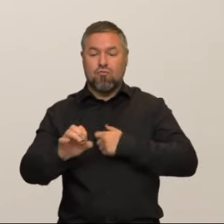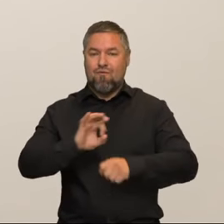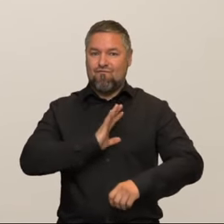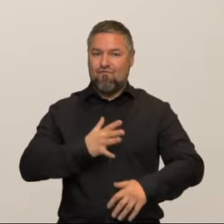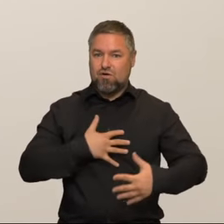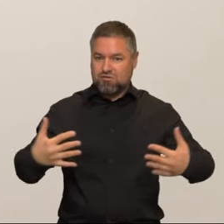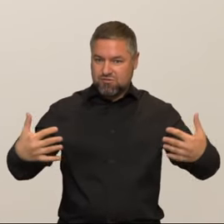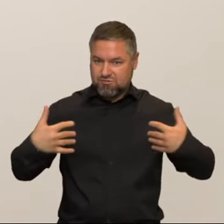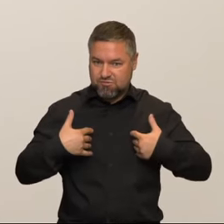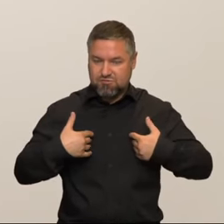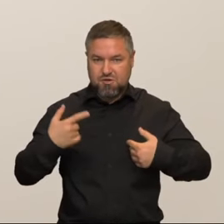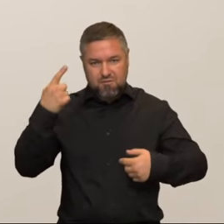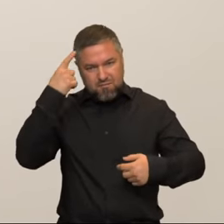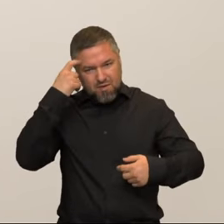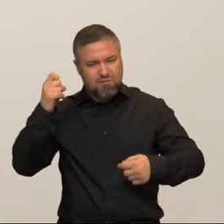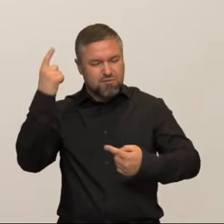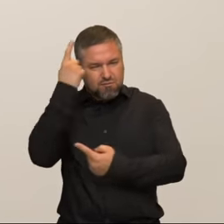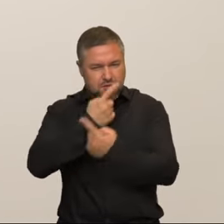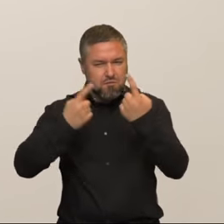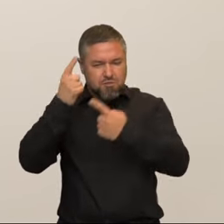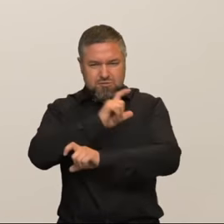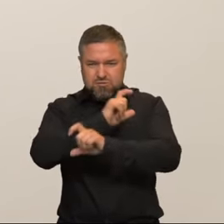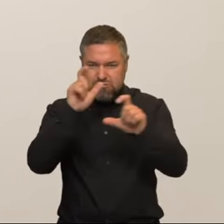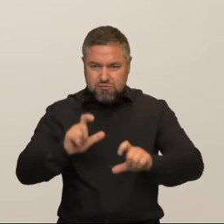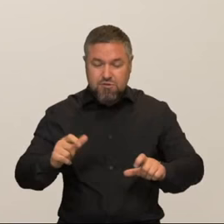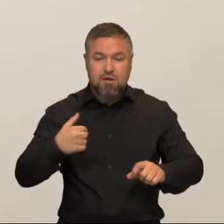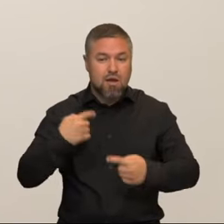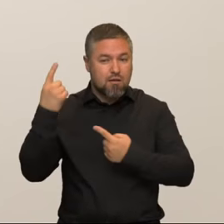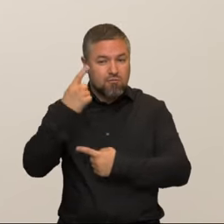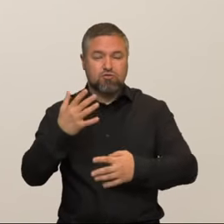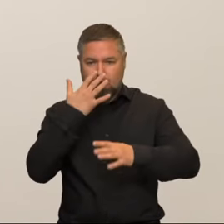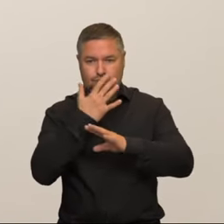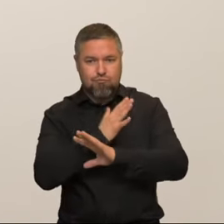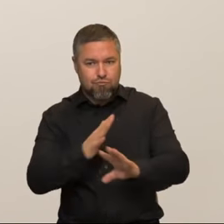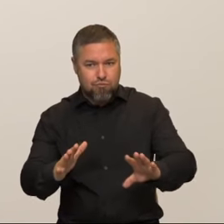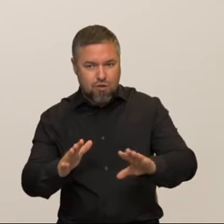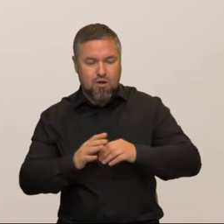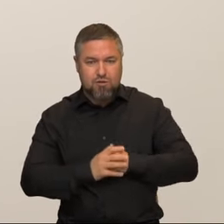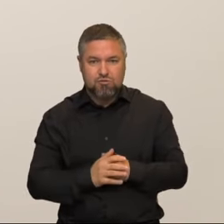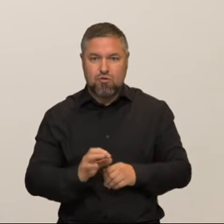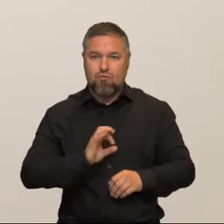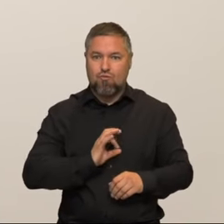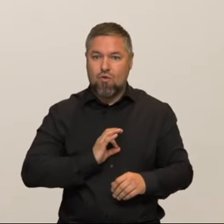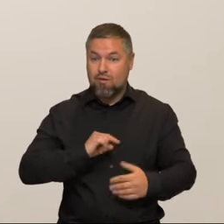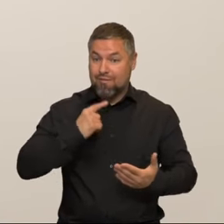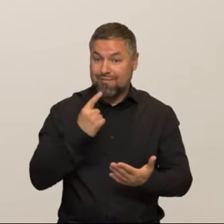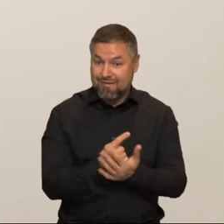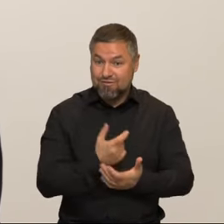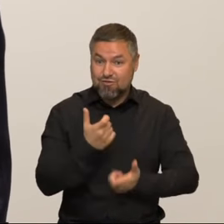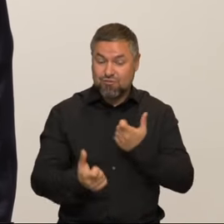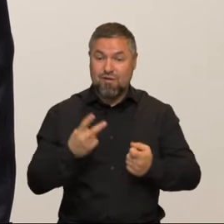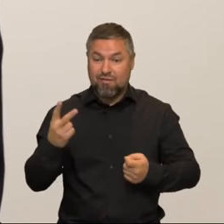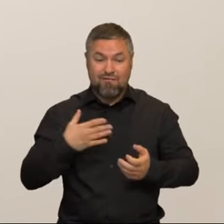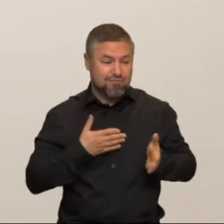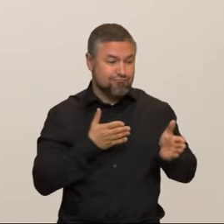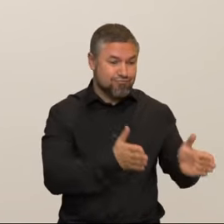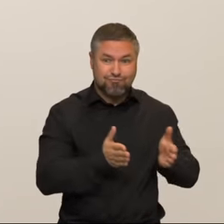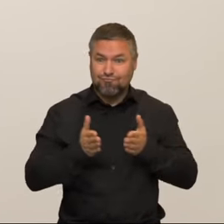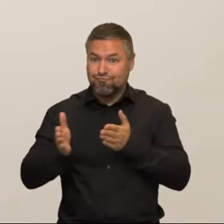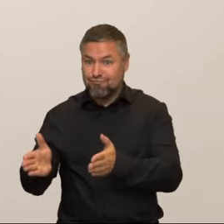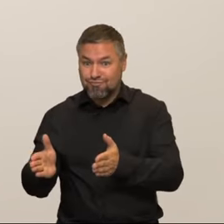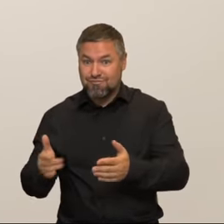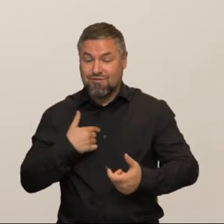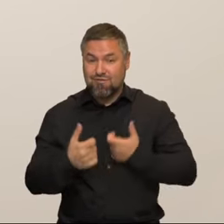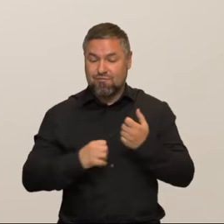swoje życie, od kiedy pamiętam, z tą myślą. I myślę, że pokazuje to również moja decyzja o podjęciu dwutorowej kariery,